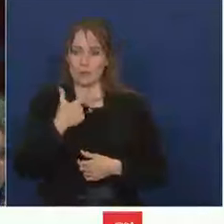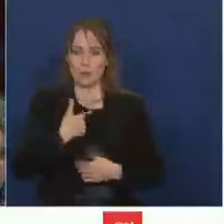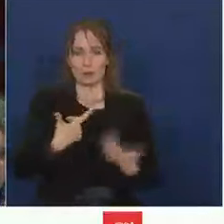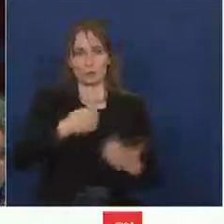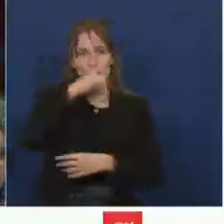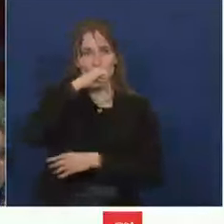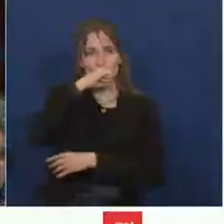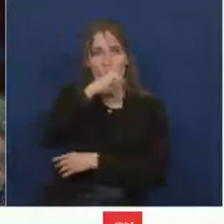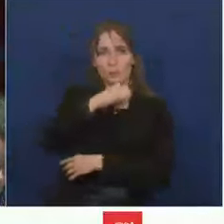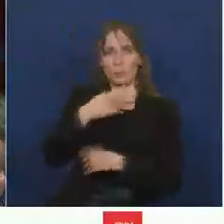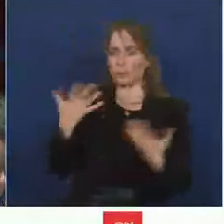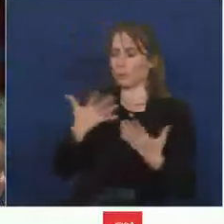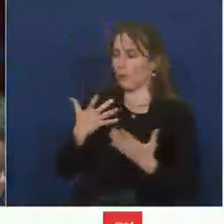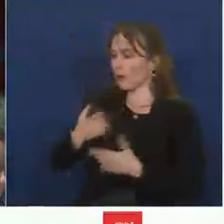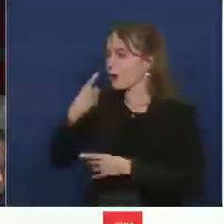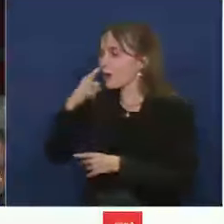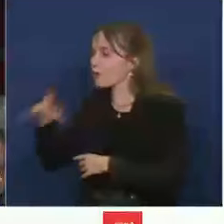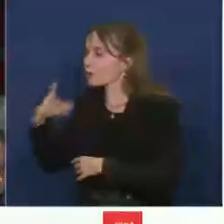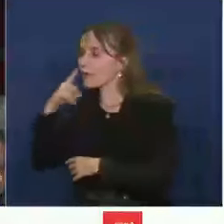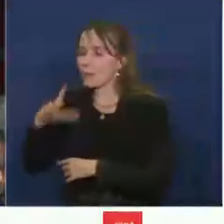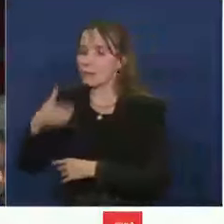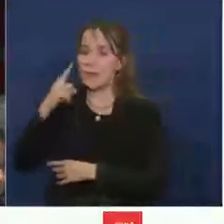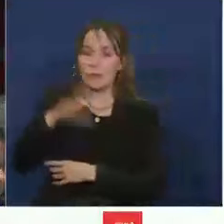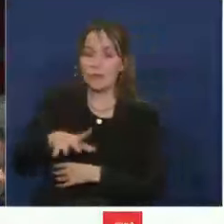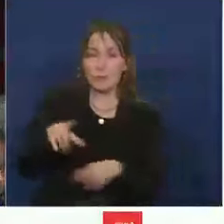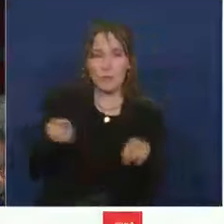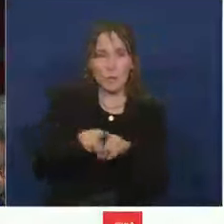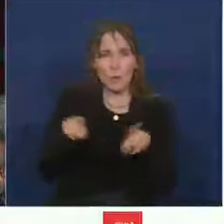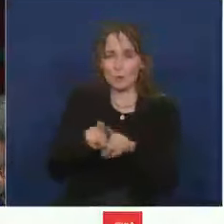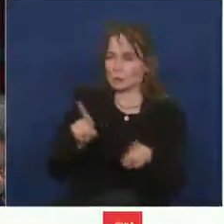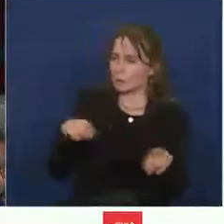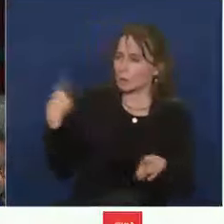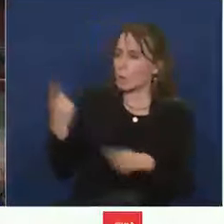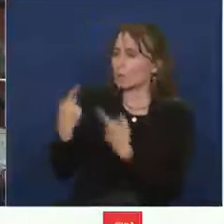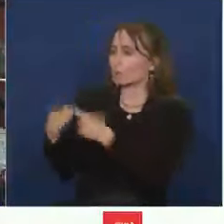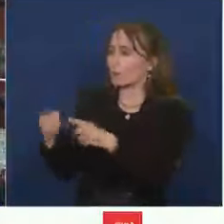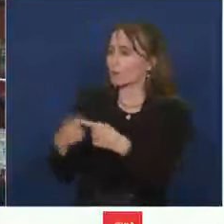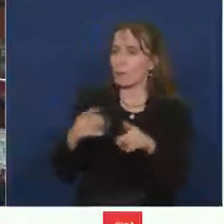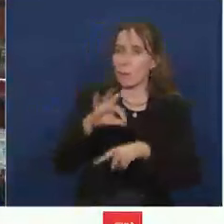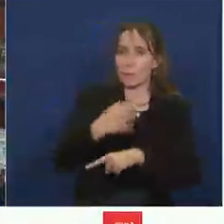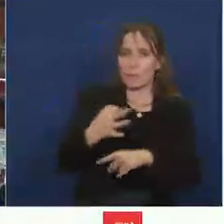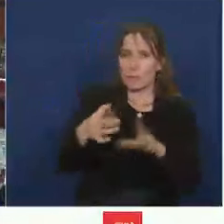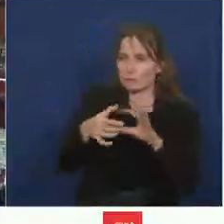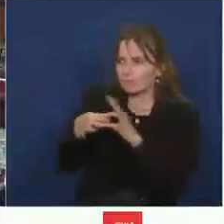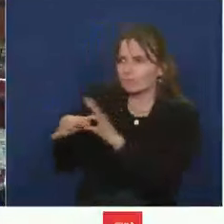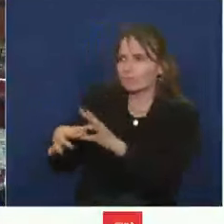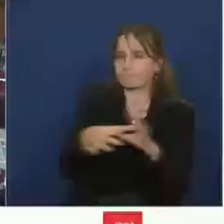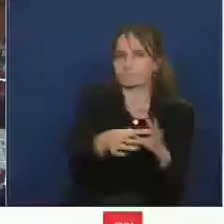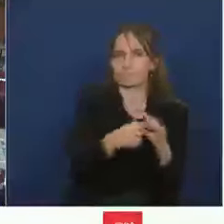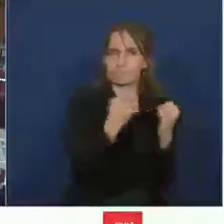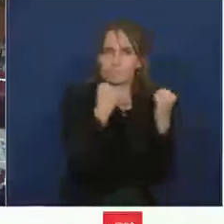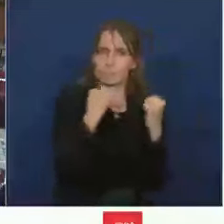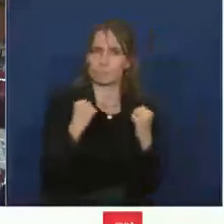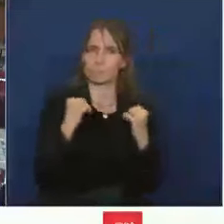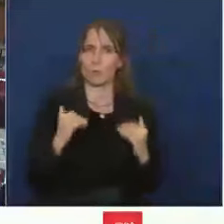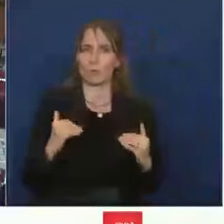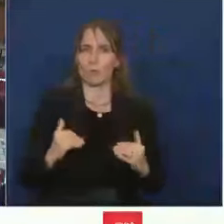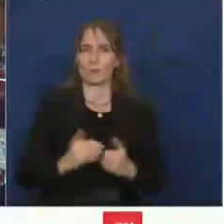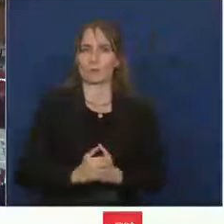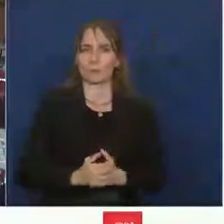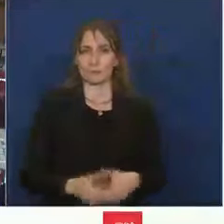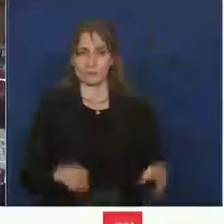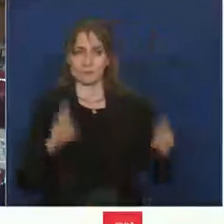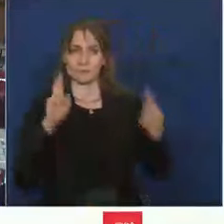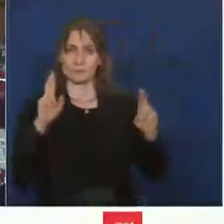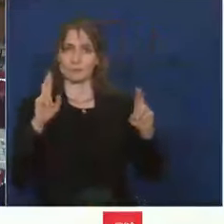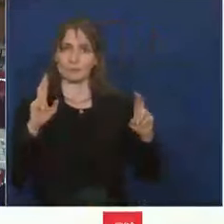la solidité de ce qui nous rassemble au-delà de nos différences. Et je pense, j'espère, que le patrimoine de